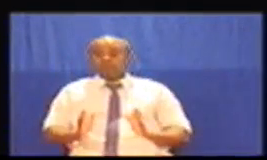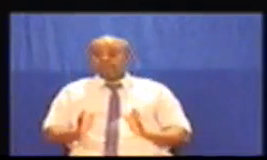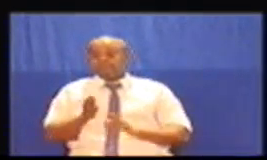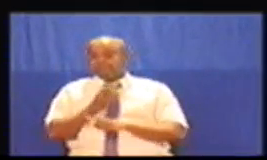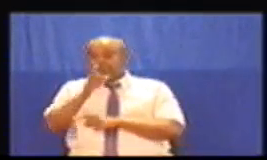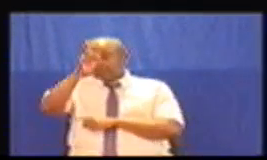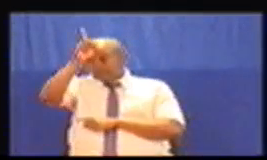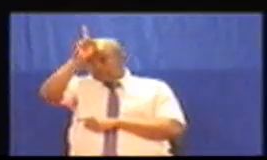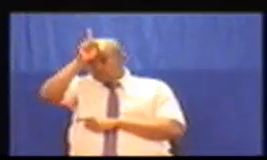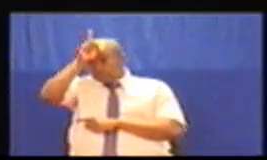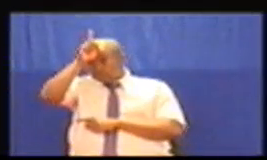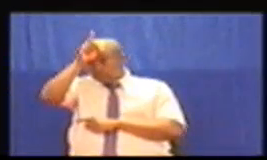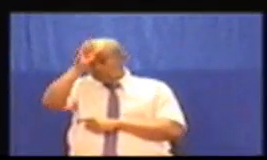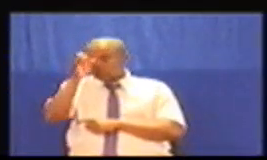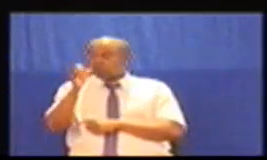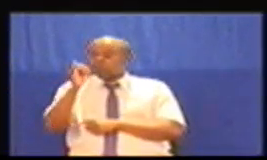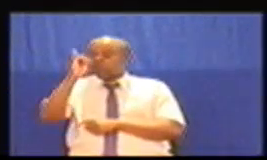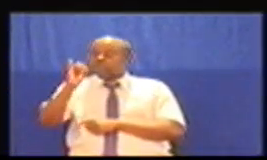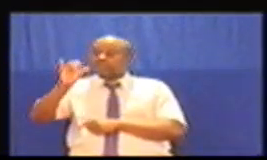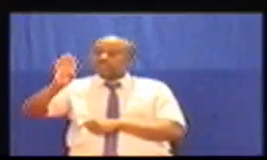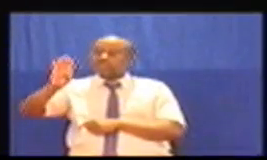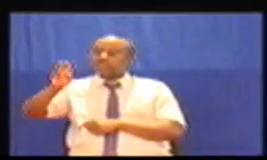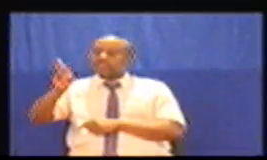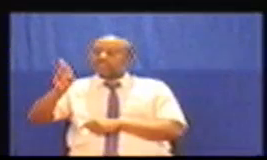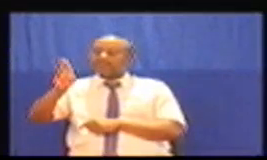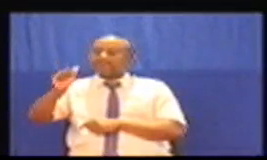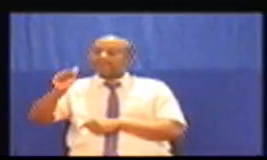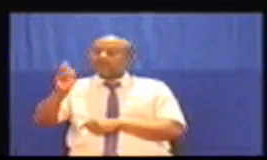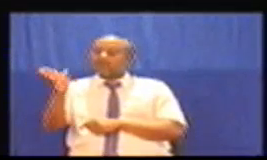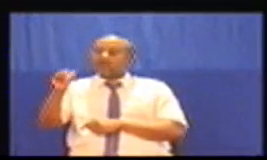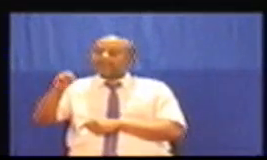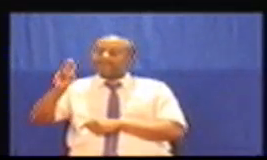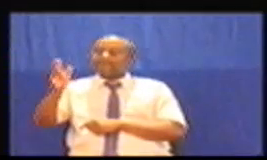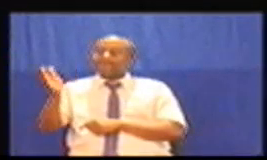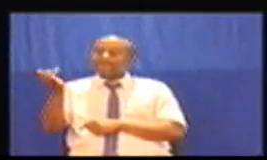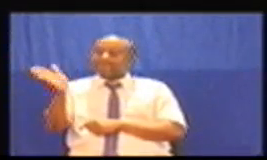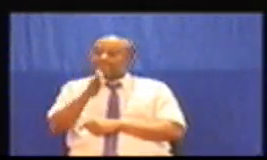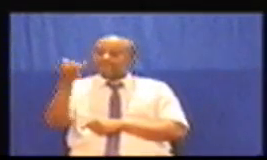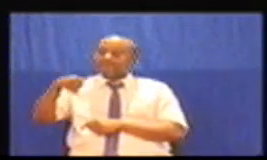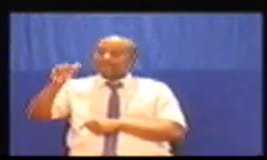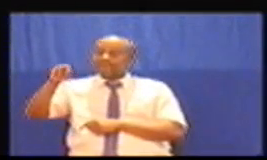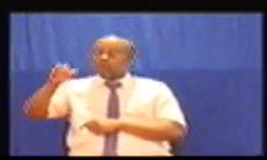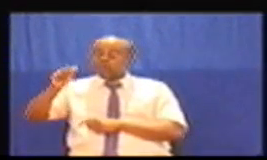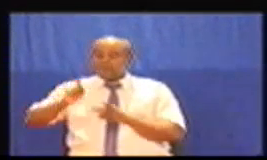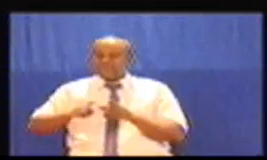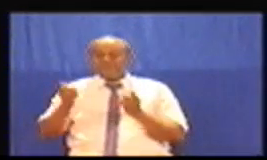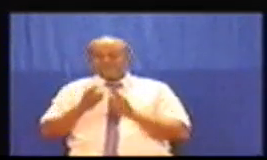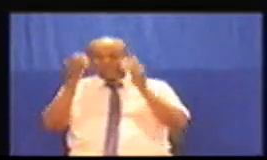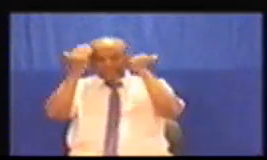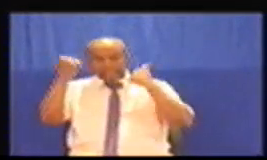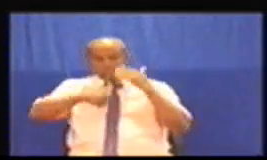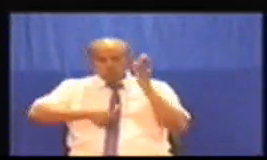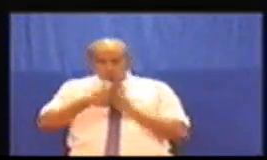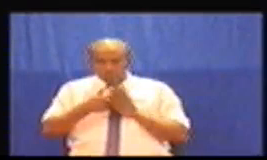Profesa Ibrahim Juma pamoja na jaji kiongozi, majaji wote wa mahakama ya rufaa, wa mahakama